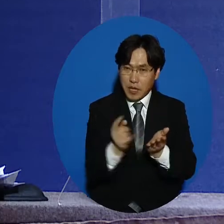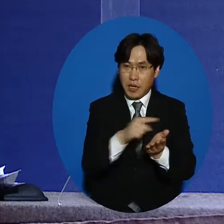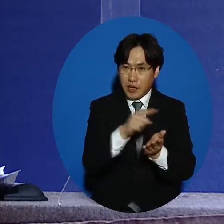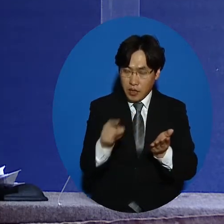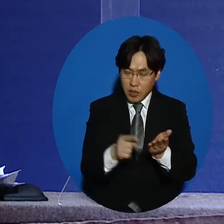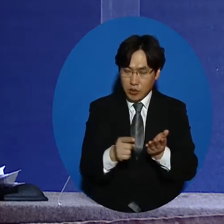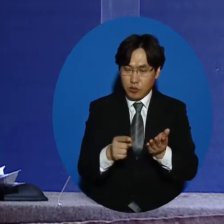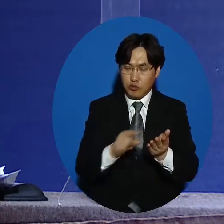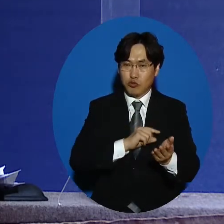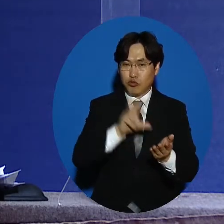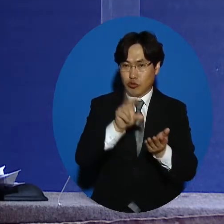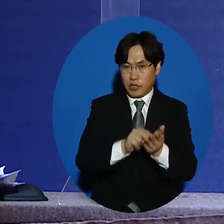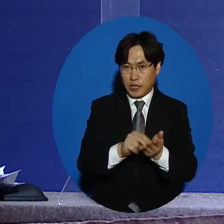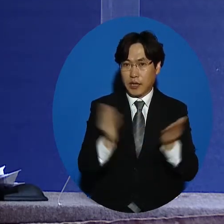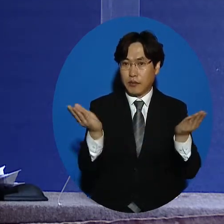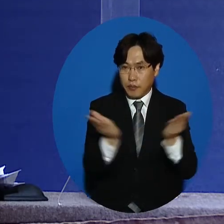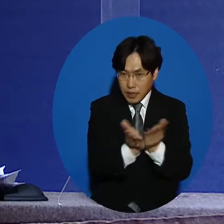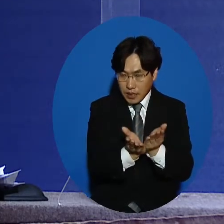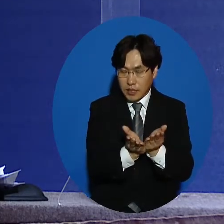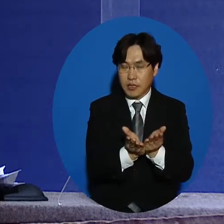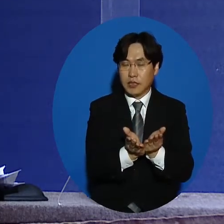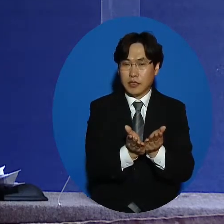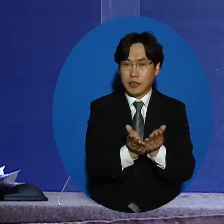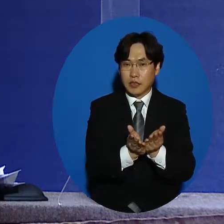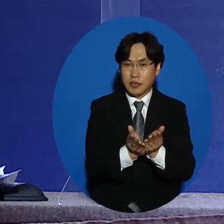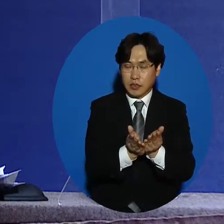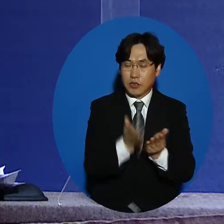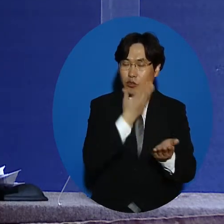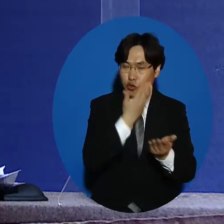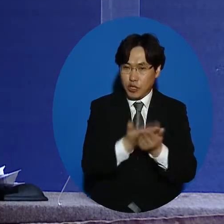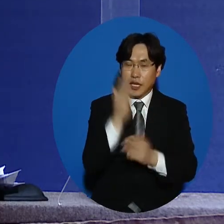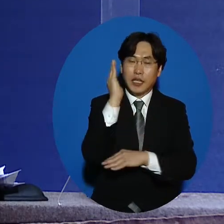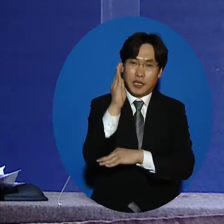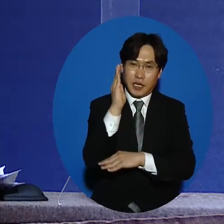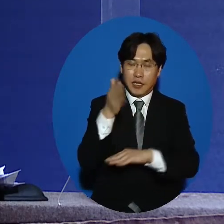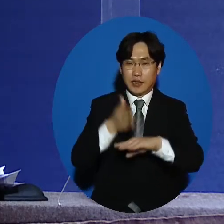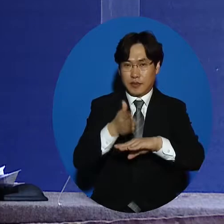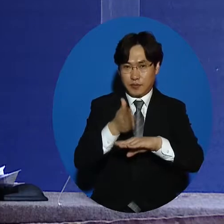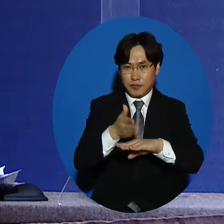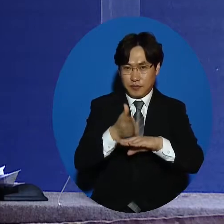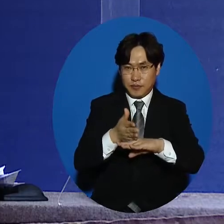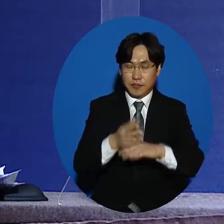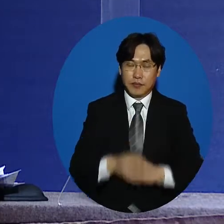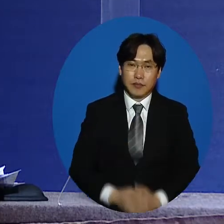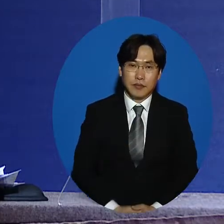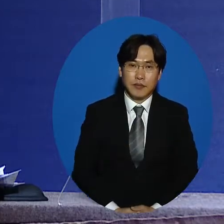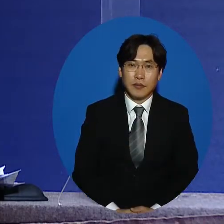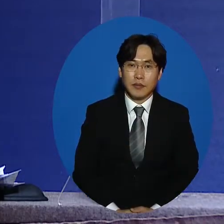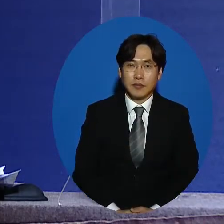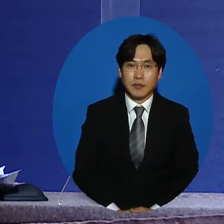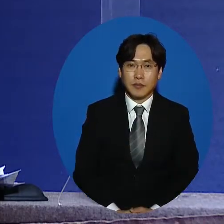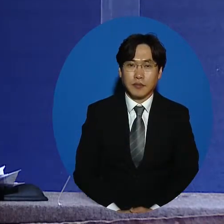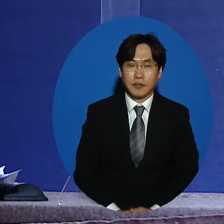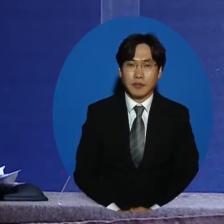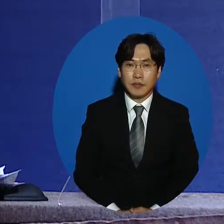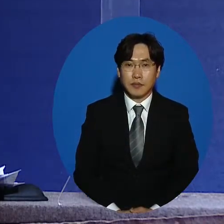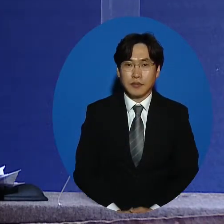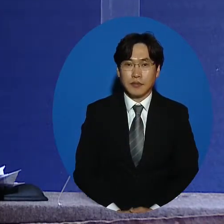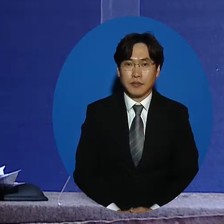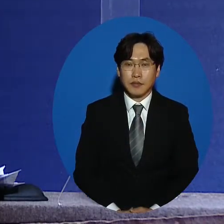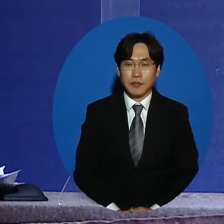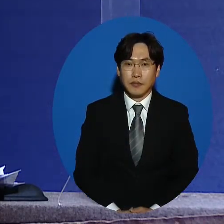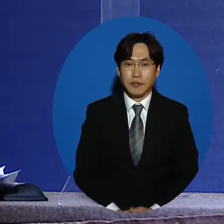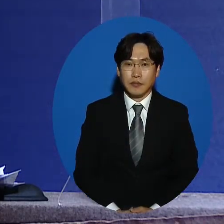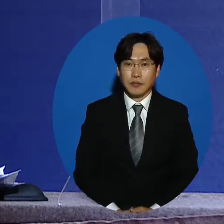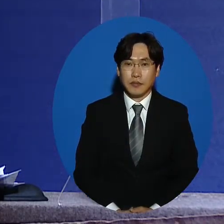사는 그런 귀한 말씀이었습니다. 그리고 또 이제 여기에 그